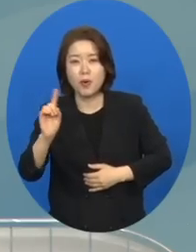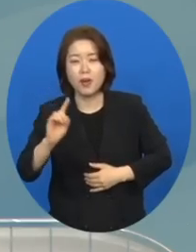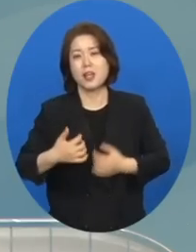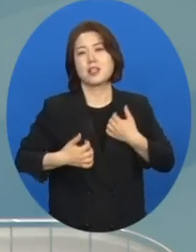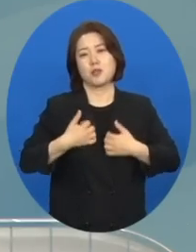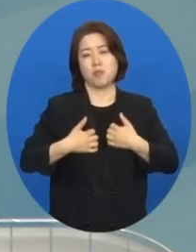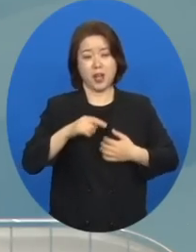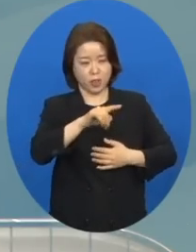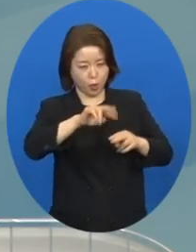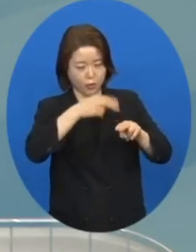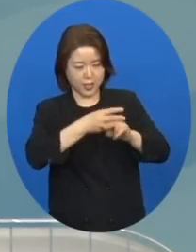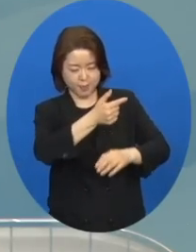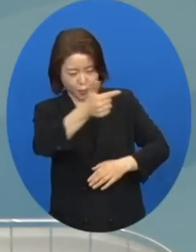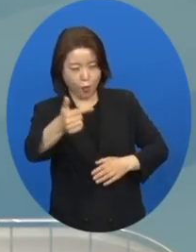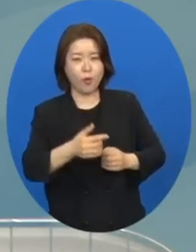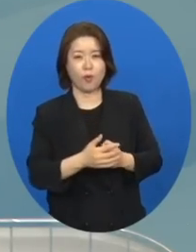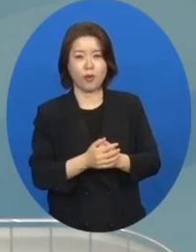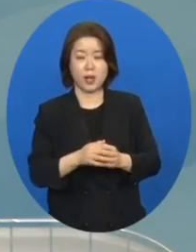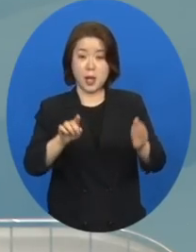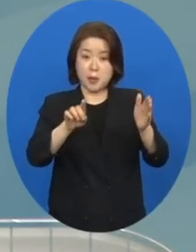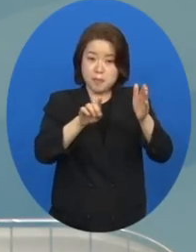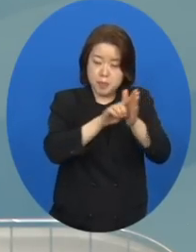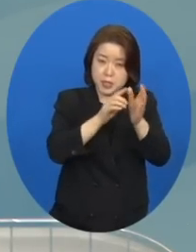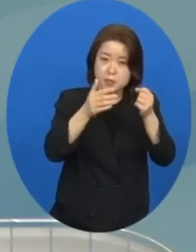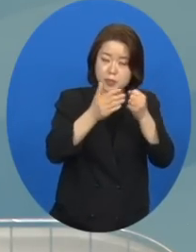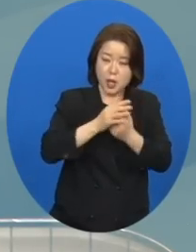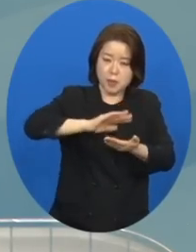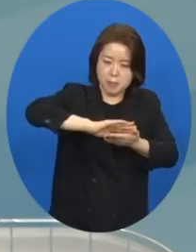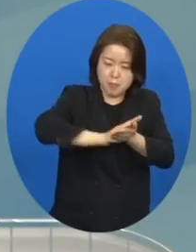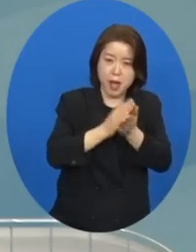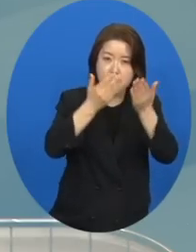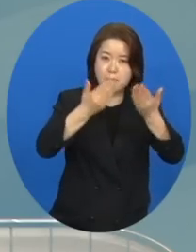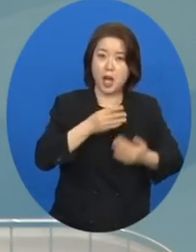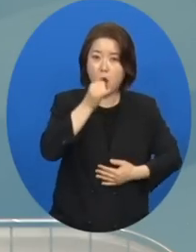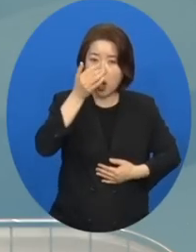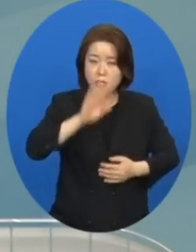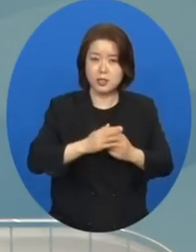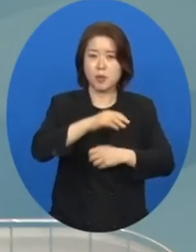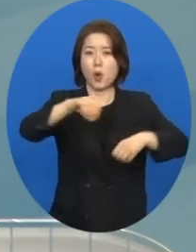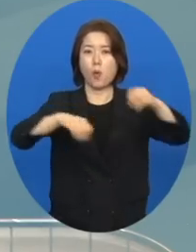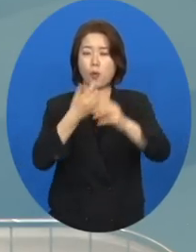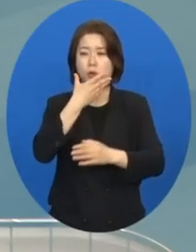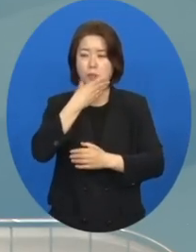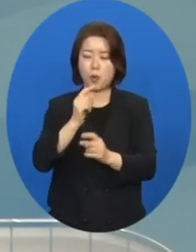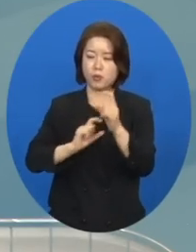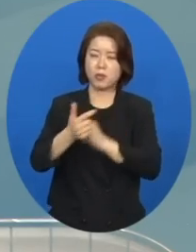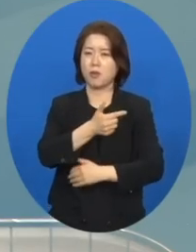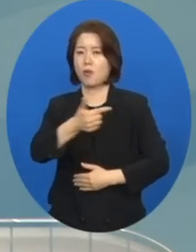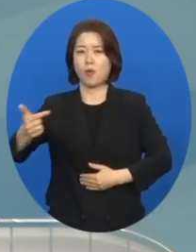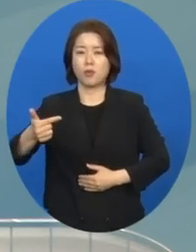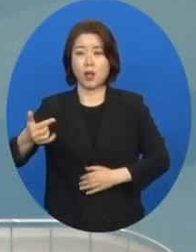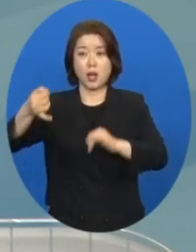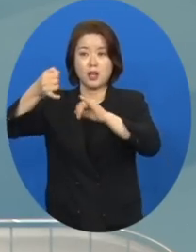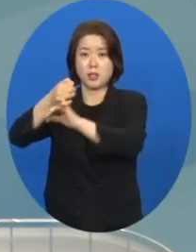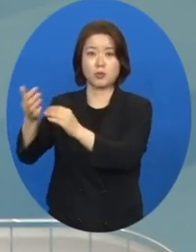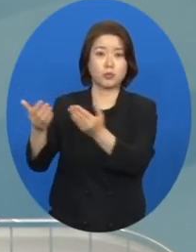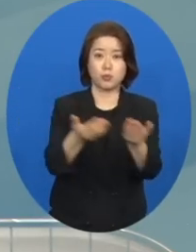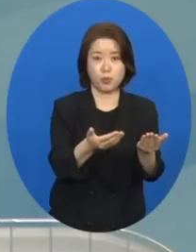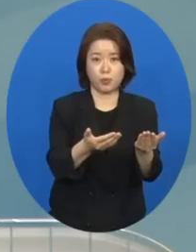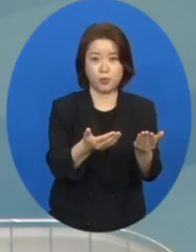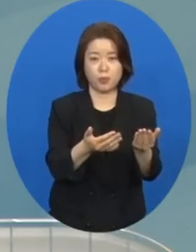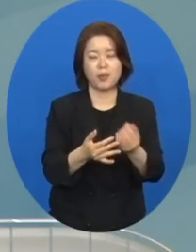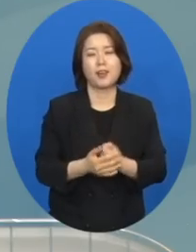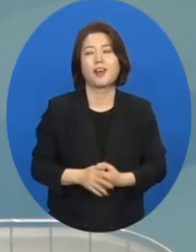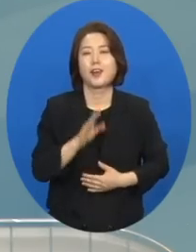라고 하잖아요 믿음 때문에 박해를 달라지면 그러나 오히려 보기 더 풍성할 거야 주님은 그 약속을 하셨다 는 것이죠 그렇다면